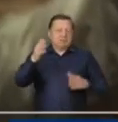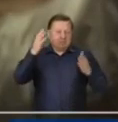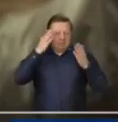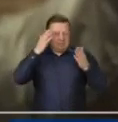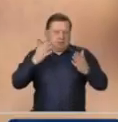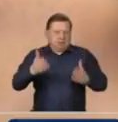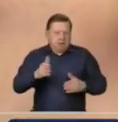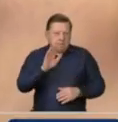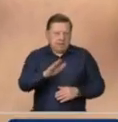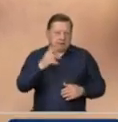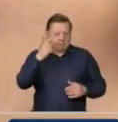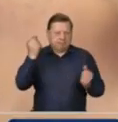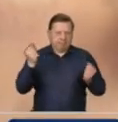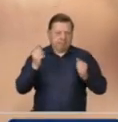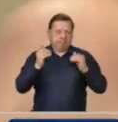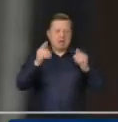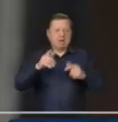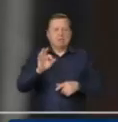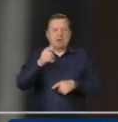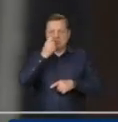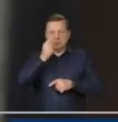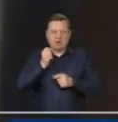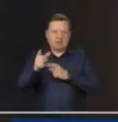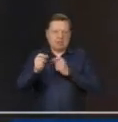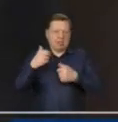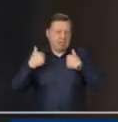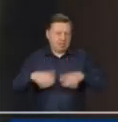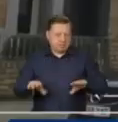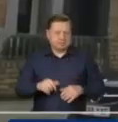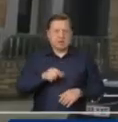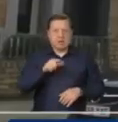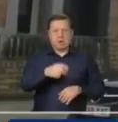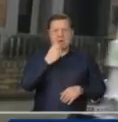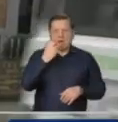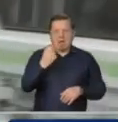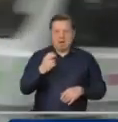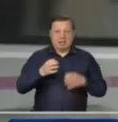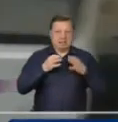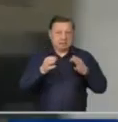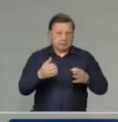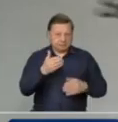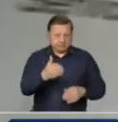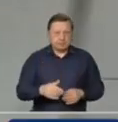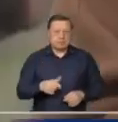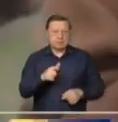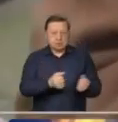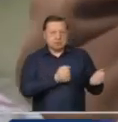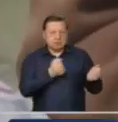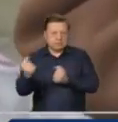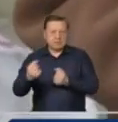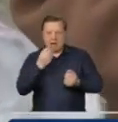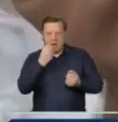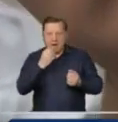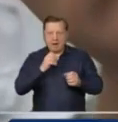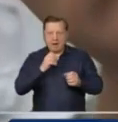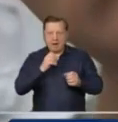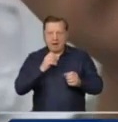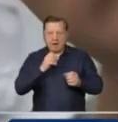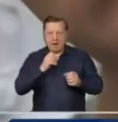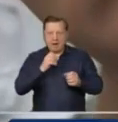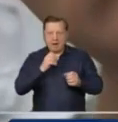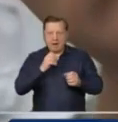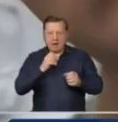do minimum ograniczają produkcję śmieci. Właścicielka tego elektrycznego pojazdu, widząc taki trend, dowozi klientom produkty spożywcze czy kosmetyki.